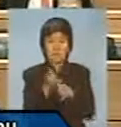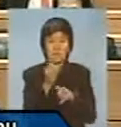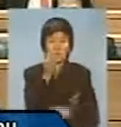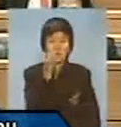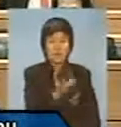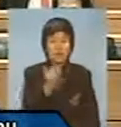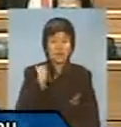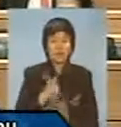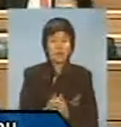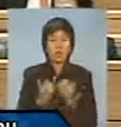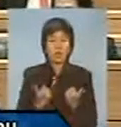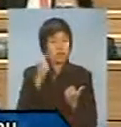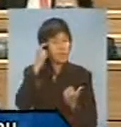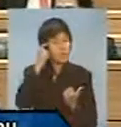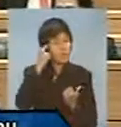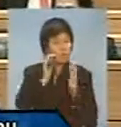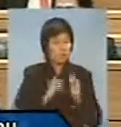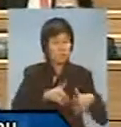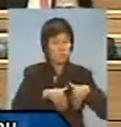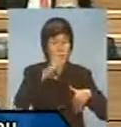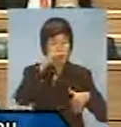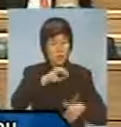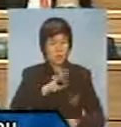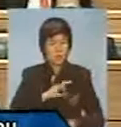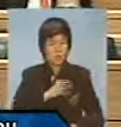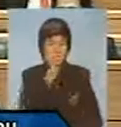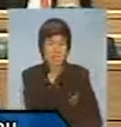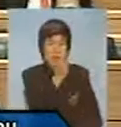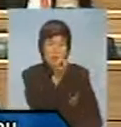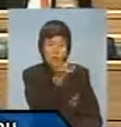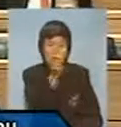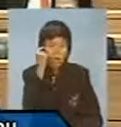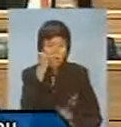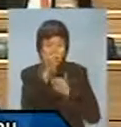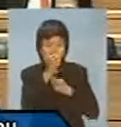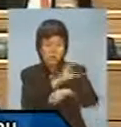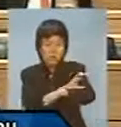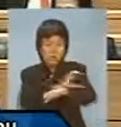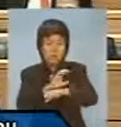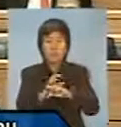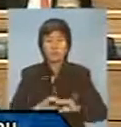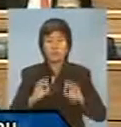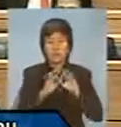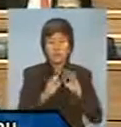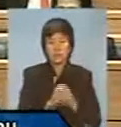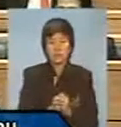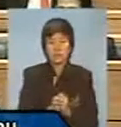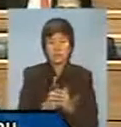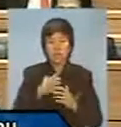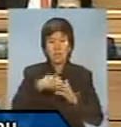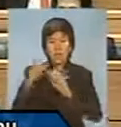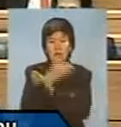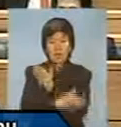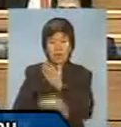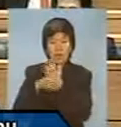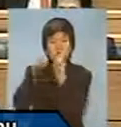ะงานส.ส.บัญชีรายชื่อประชาธิปัตย์เนี่ยตั้งข้อสังเกตว่ารถไฟทางคู่เนี่ยถ้าคำนวณดูแล้วเนี่ยนะฮะค่าโดยสารรถไฟเนี่ยมัน